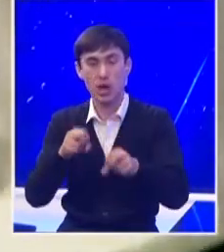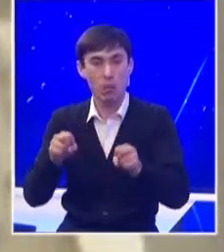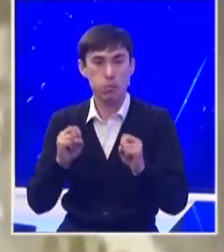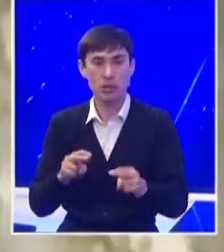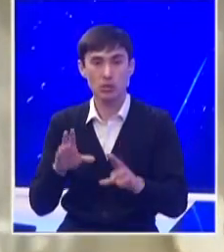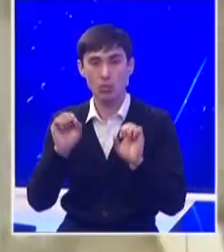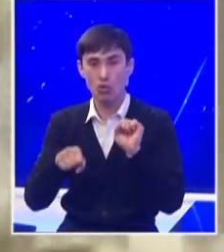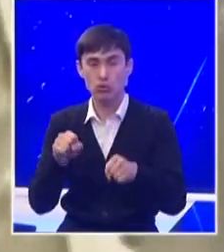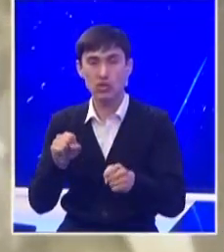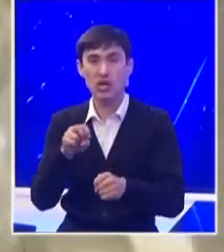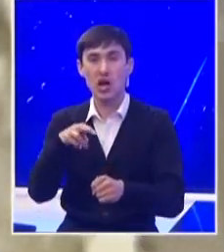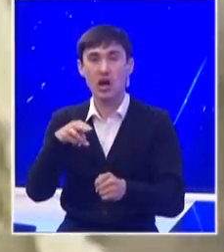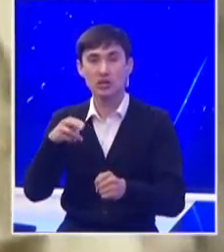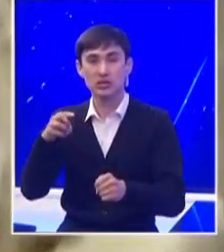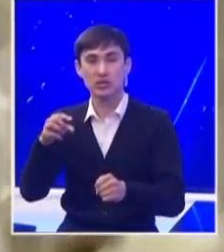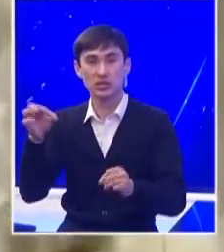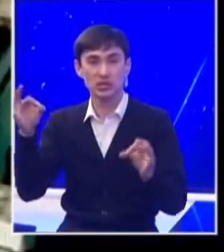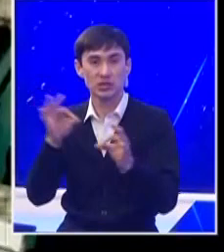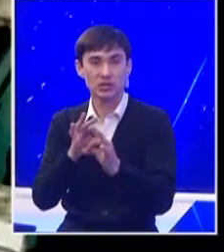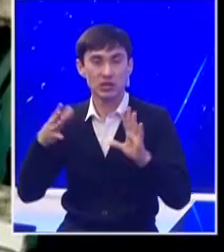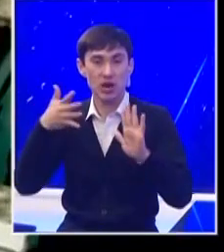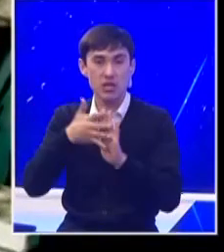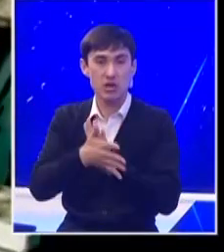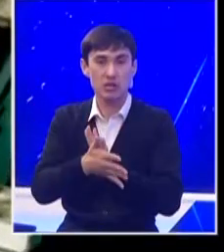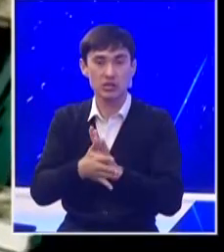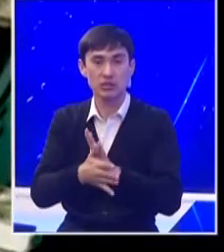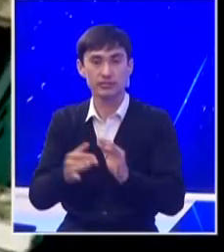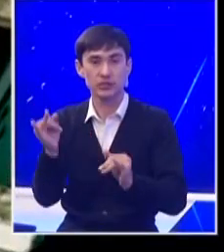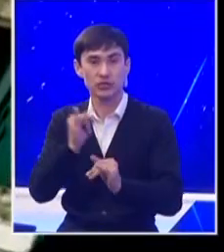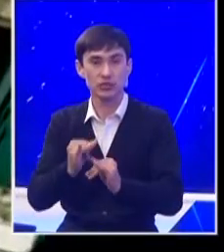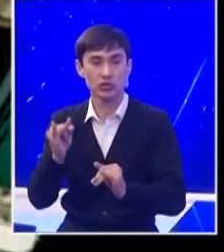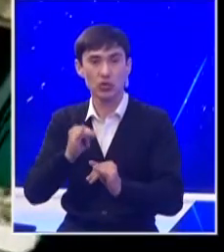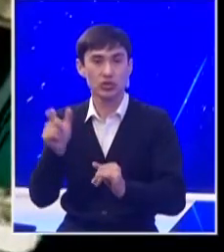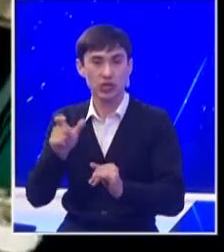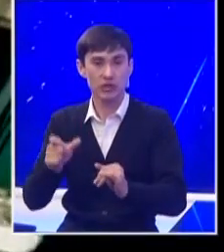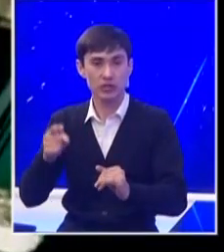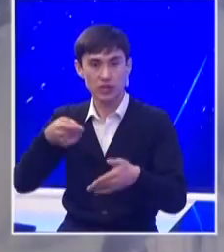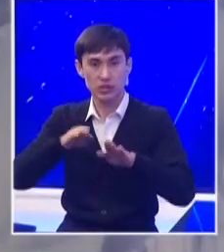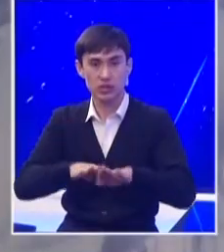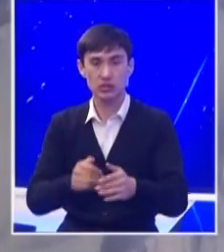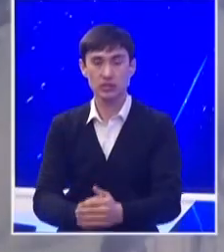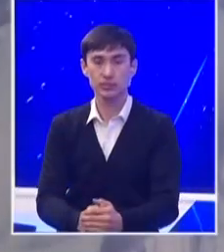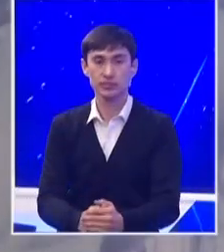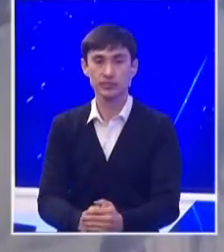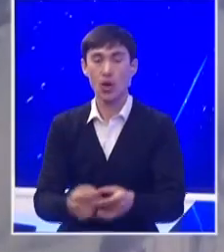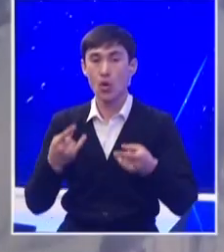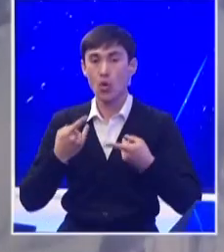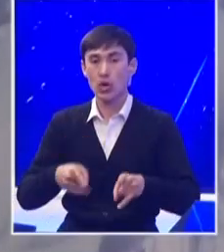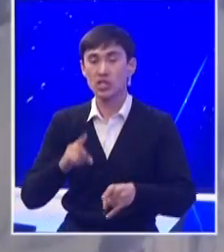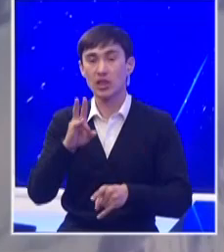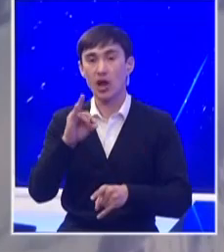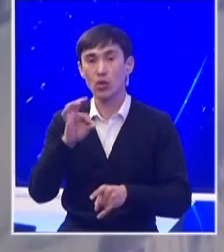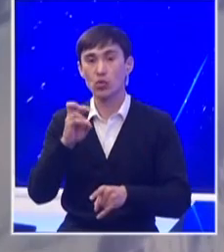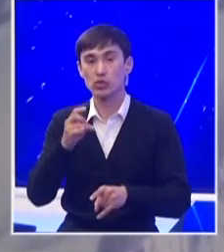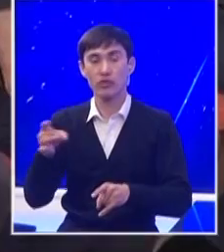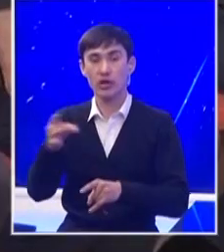опасной может быть радиация. Случившееся навсегда вошло темной страницей в историю человечества. Уроженец Нарынковского района